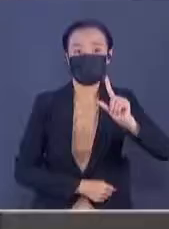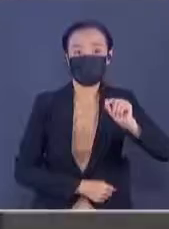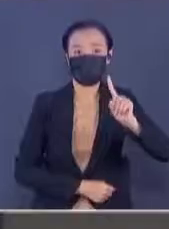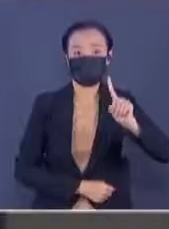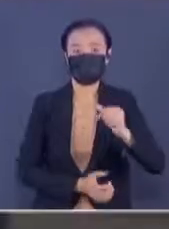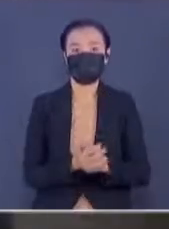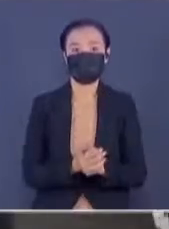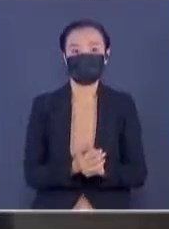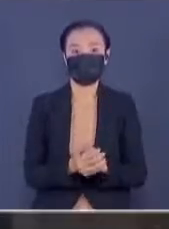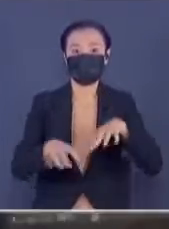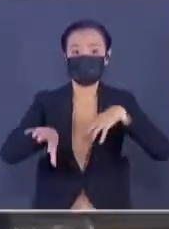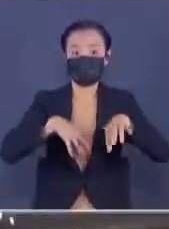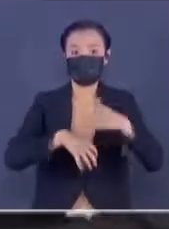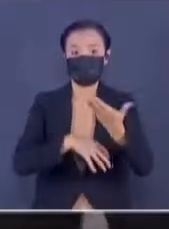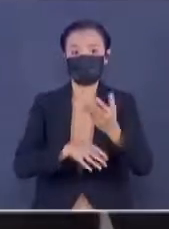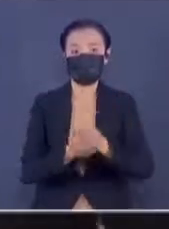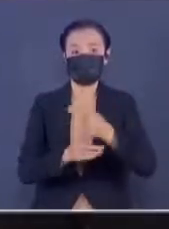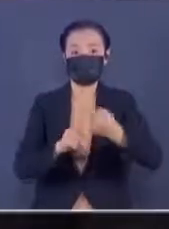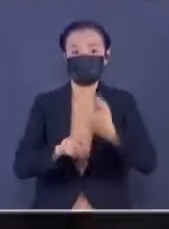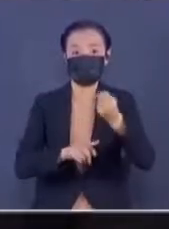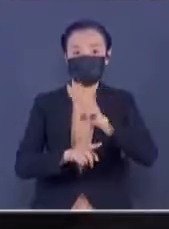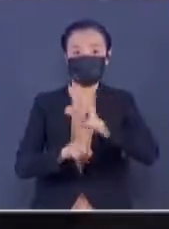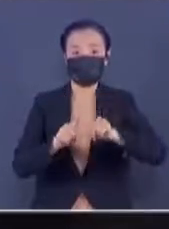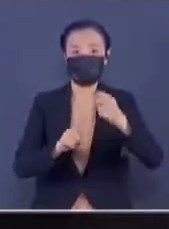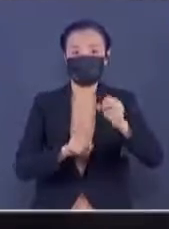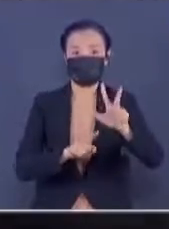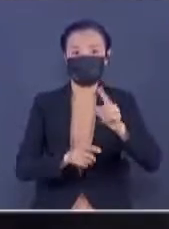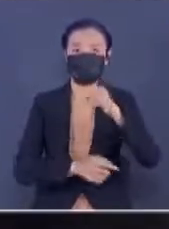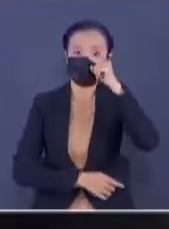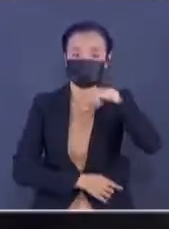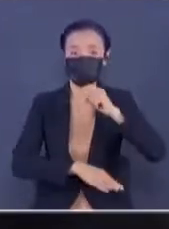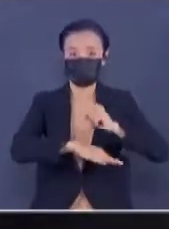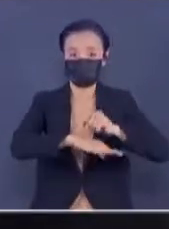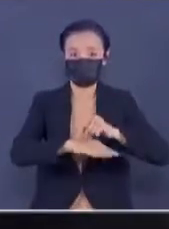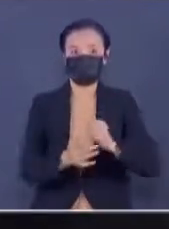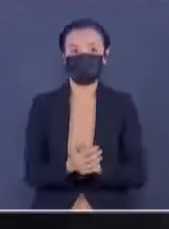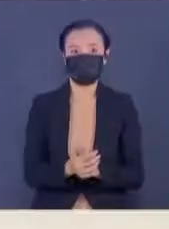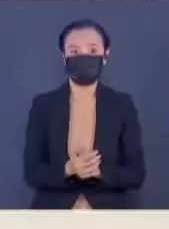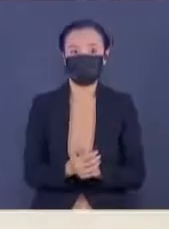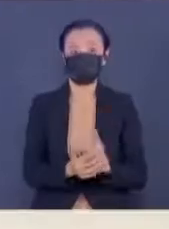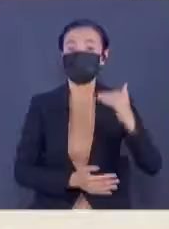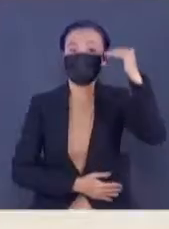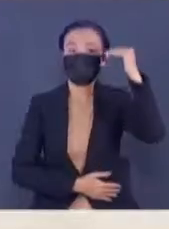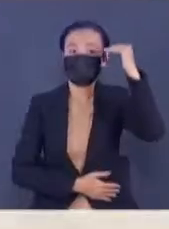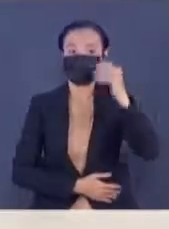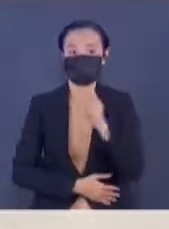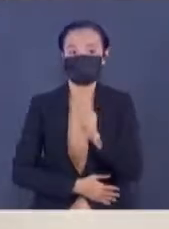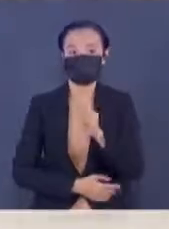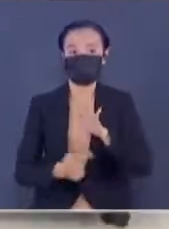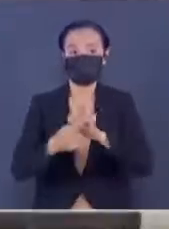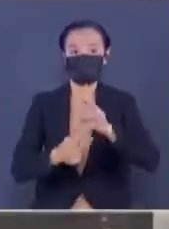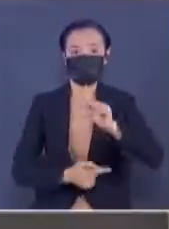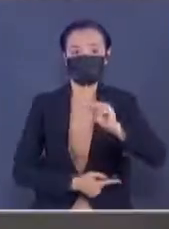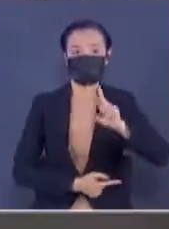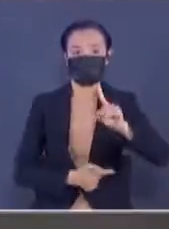เทศอิสราเอลค่ะในวันที่13ธันวาคมนี้ตามเวลาประเทศไทยทั้งนี้นะคะยังมีรุ่นพี่อย่างอแมนดาชาเลนออฟดัม